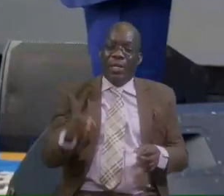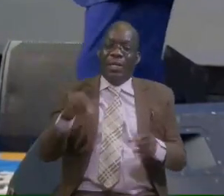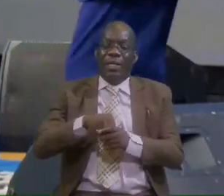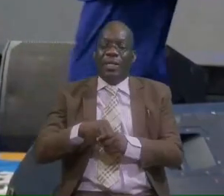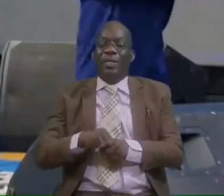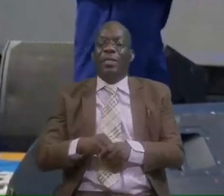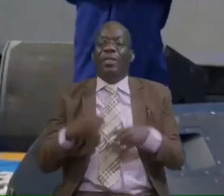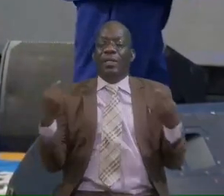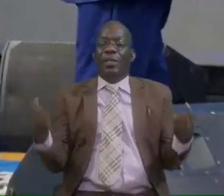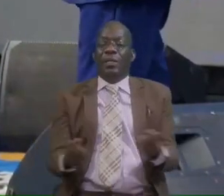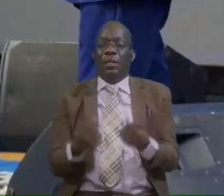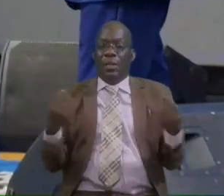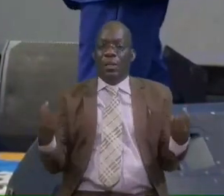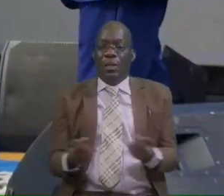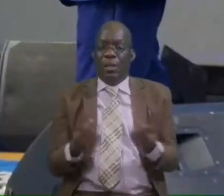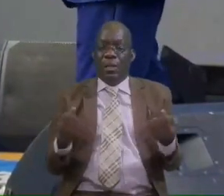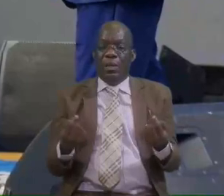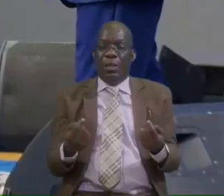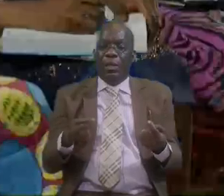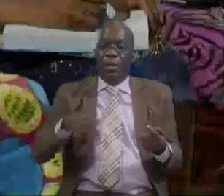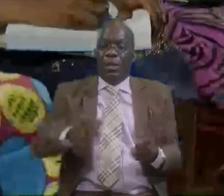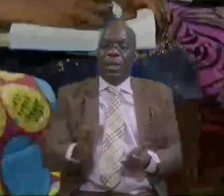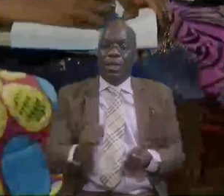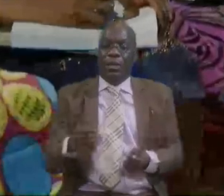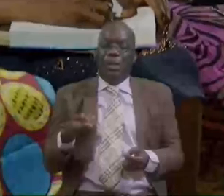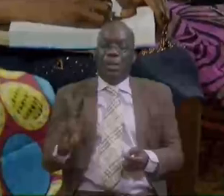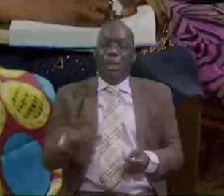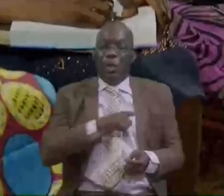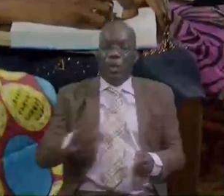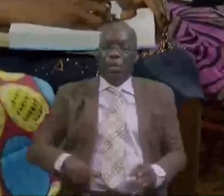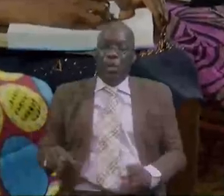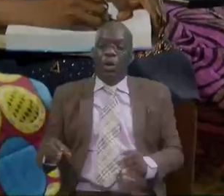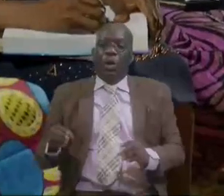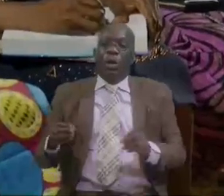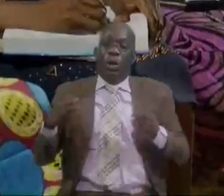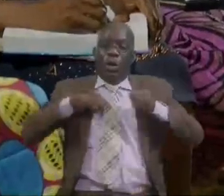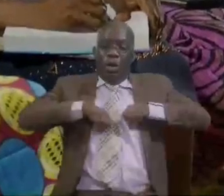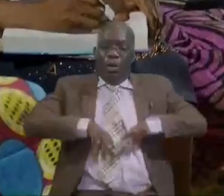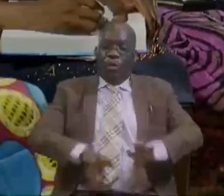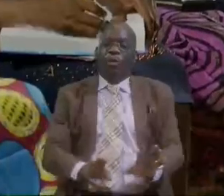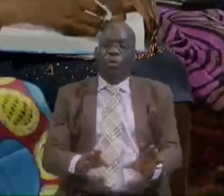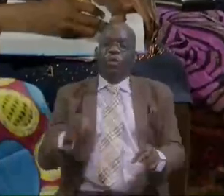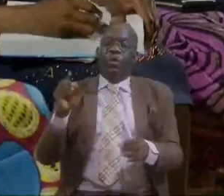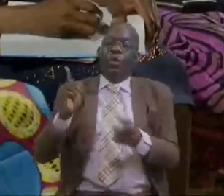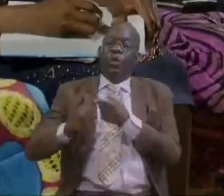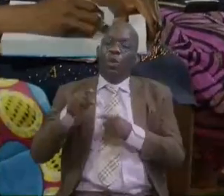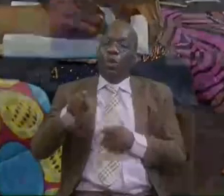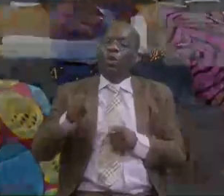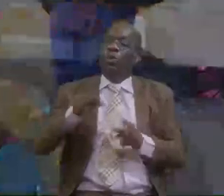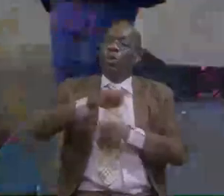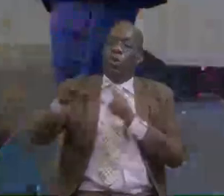dans l'iniquité, mais le Seigneur lui a imputé,